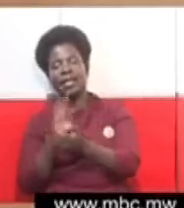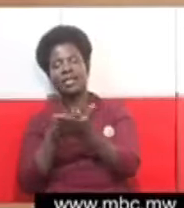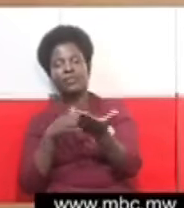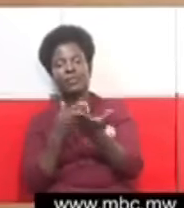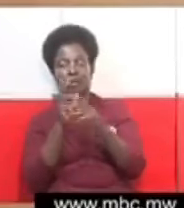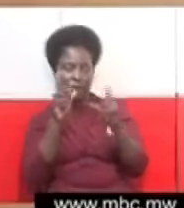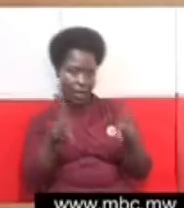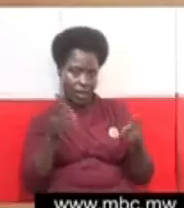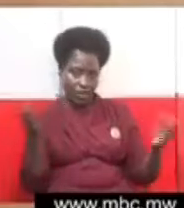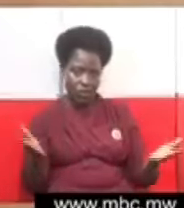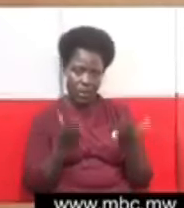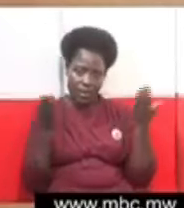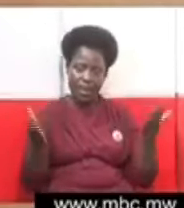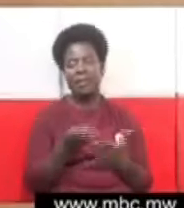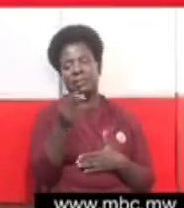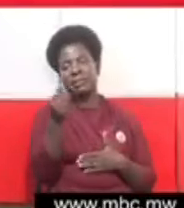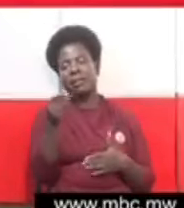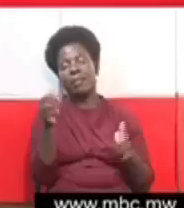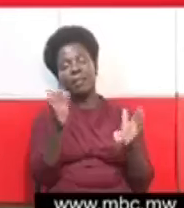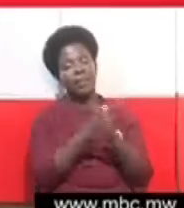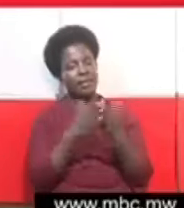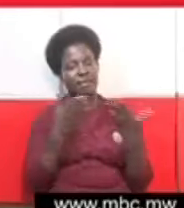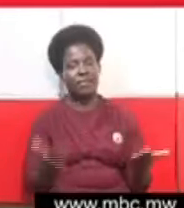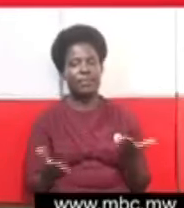anthu sasamala ndalamazo.